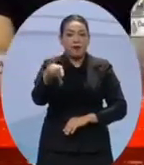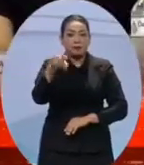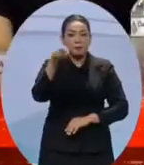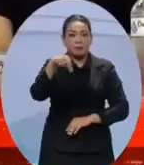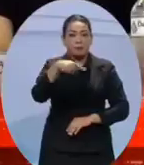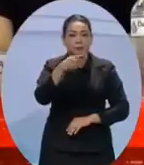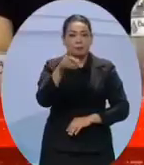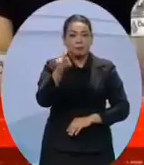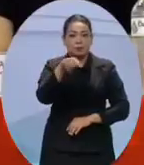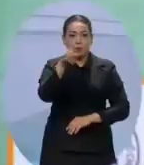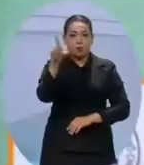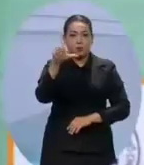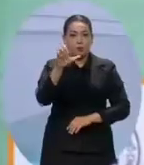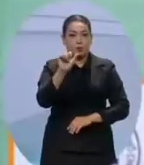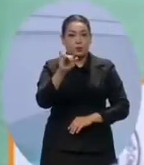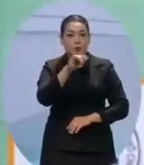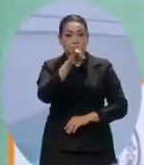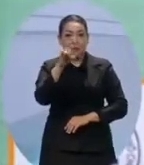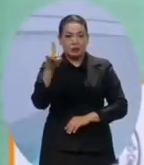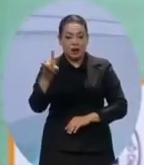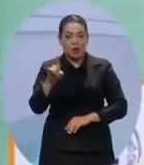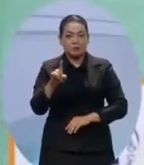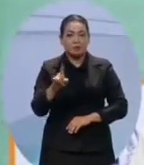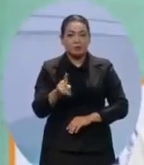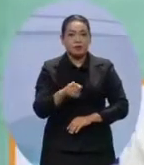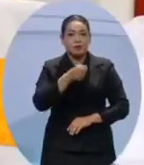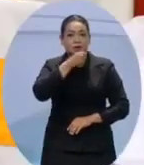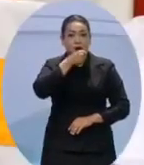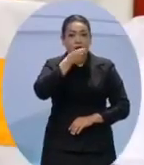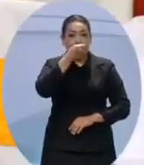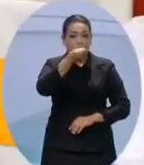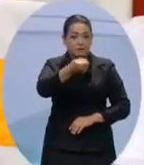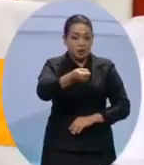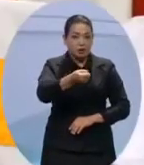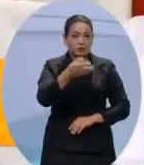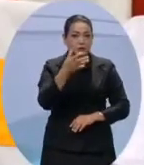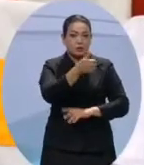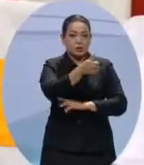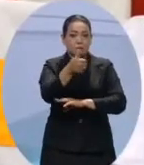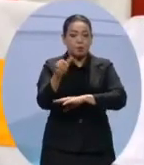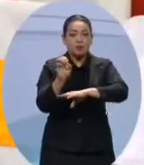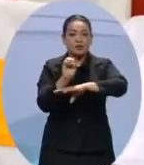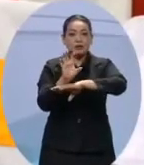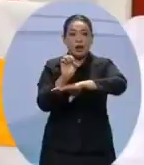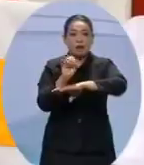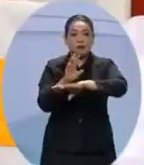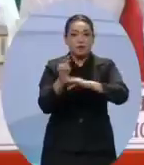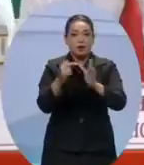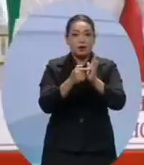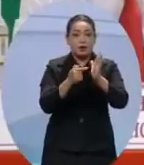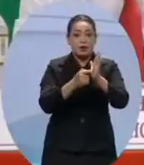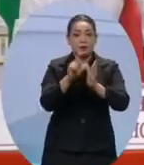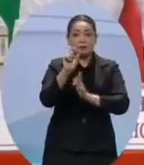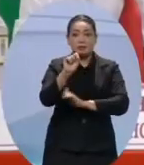gia Thành phố Hồ Chí Minh tổ chức chương trình tư vấn tuyển sinh đúng ngành nghề sáng tương lai lần thứ 12 năm học